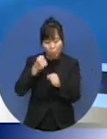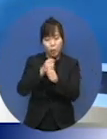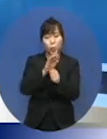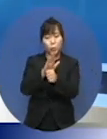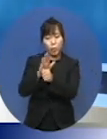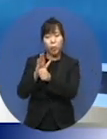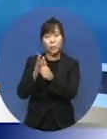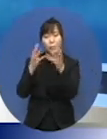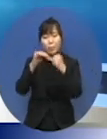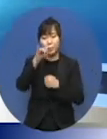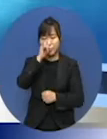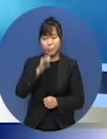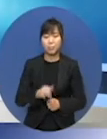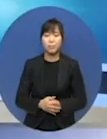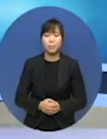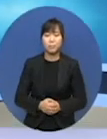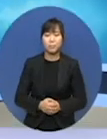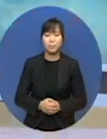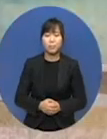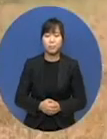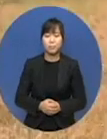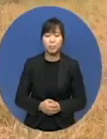있습니다. 이종현 기자입니다.